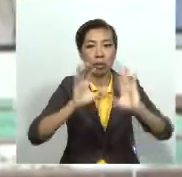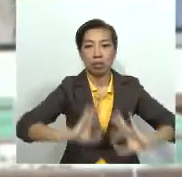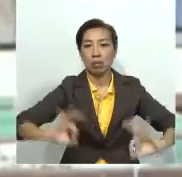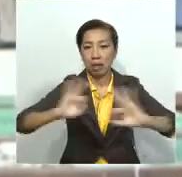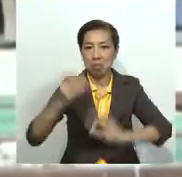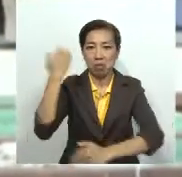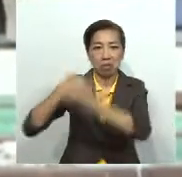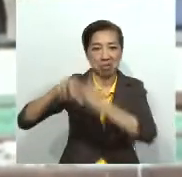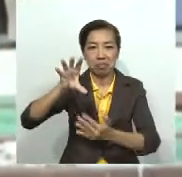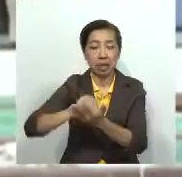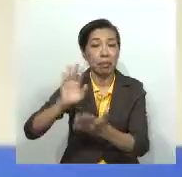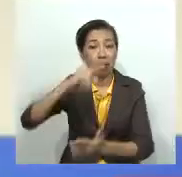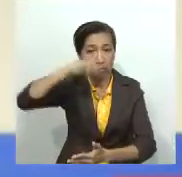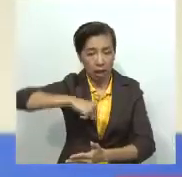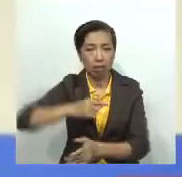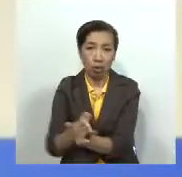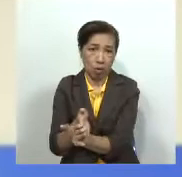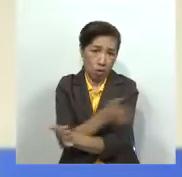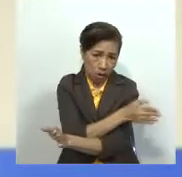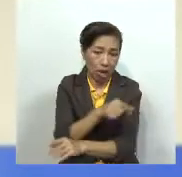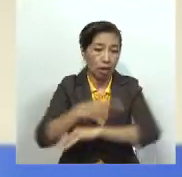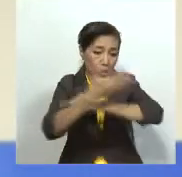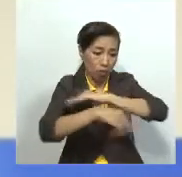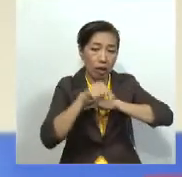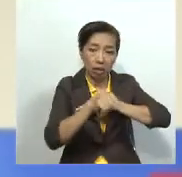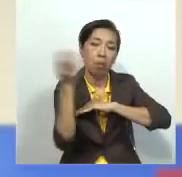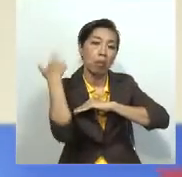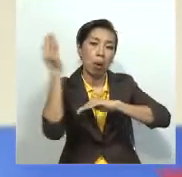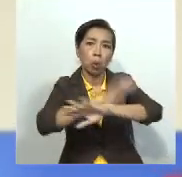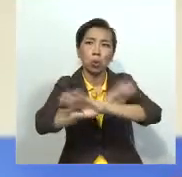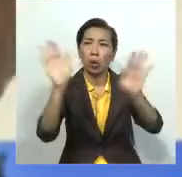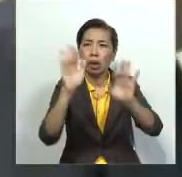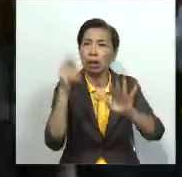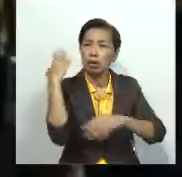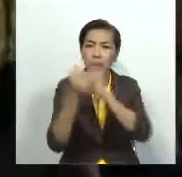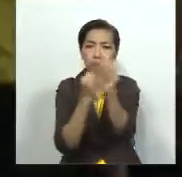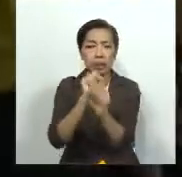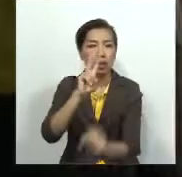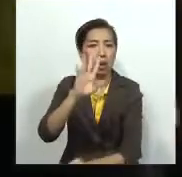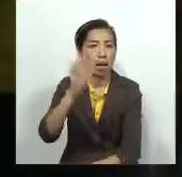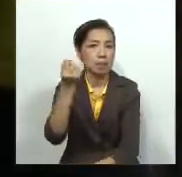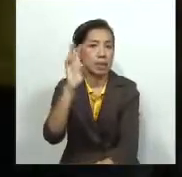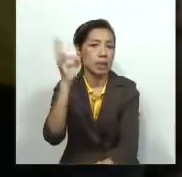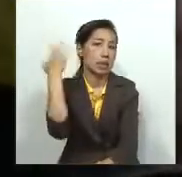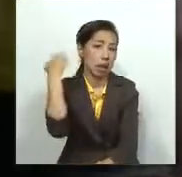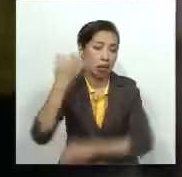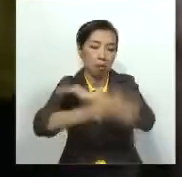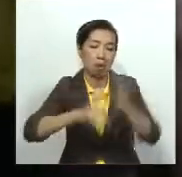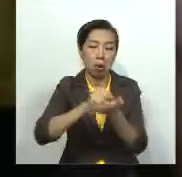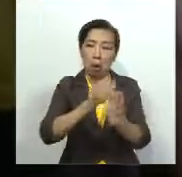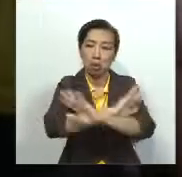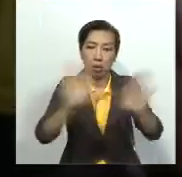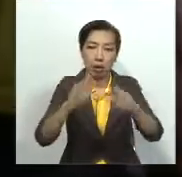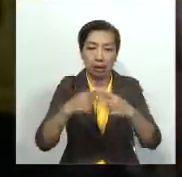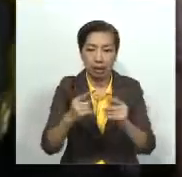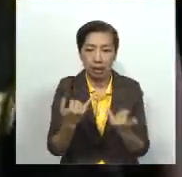งประวัติศาสตร์เลยทีเดียวนะครับหลังเส้นทางรถไฟสายนี้ถูกยกเลิกไปเมื่อปี2517นะครับโดยสถานีรถไฟด่านพ